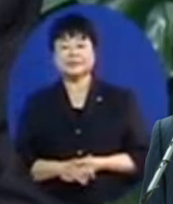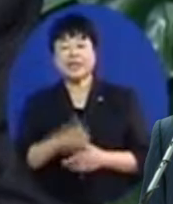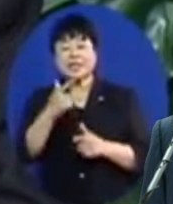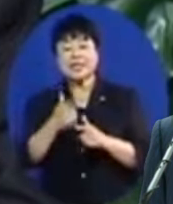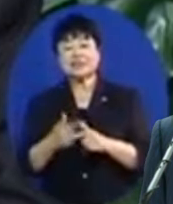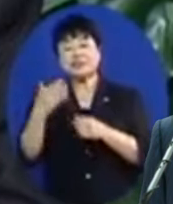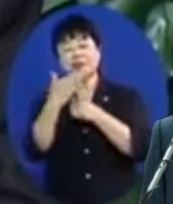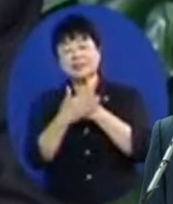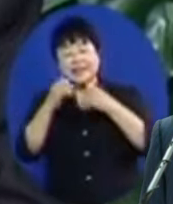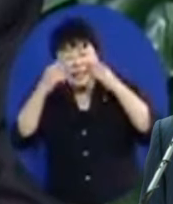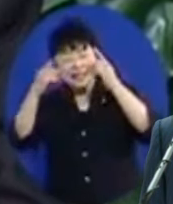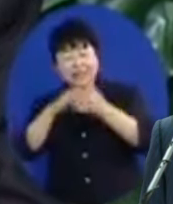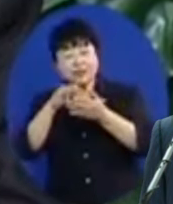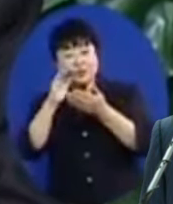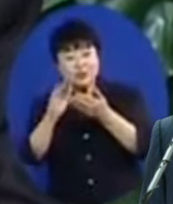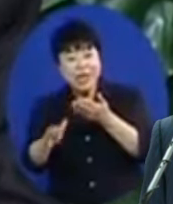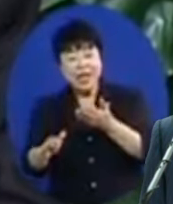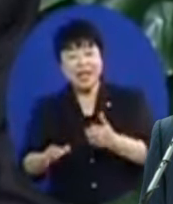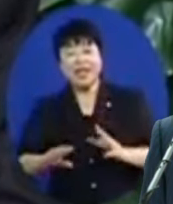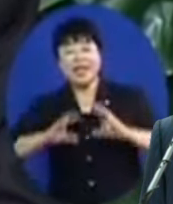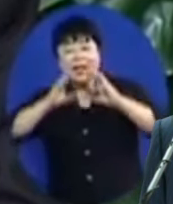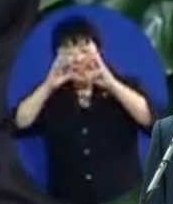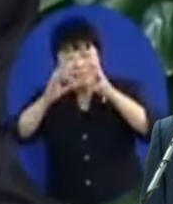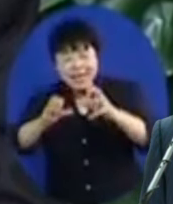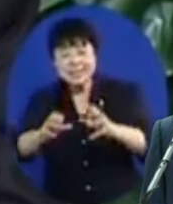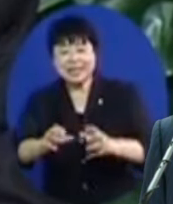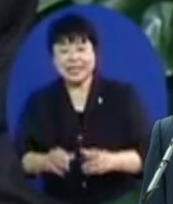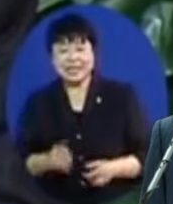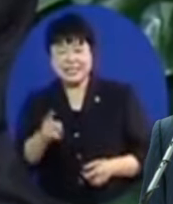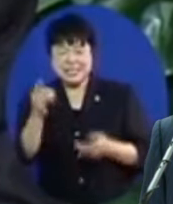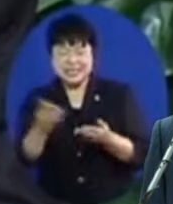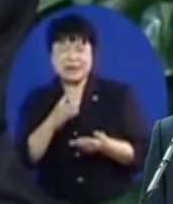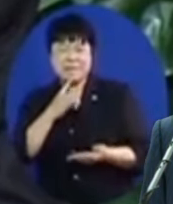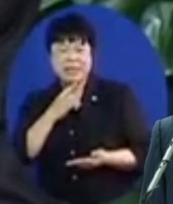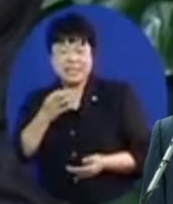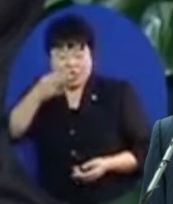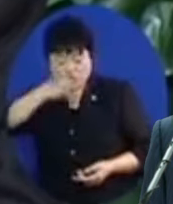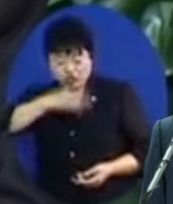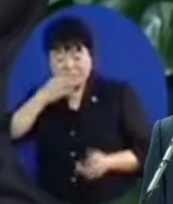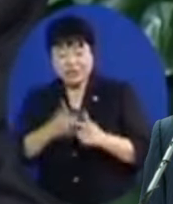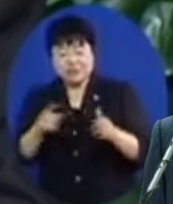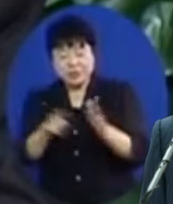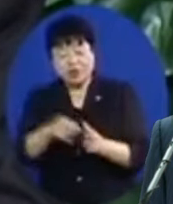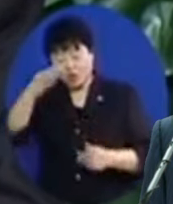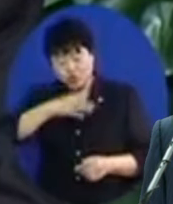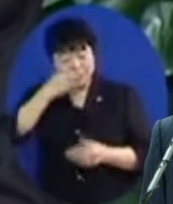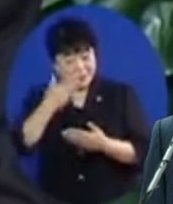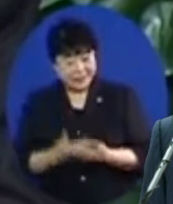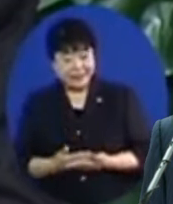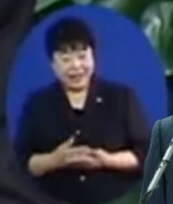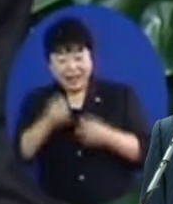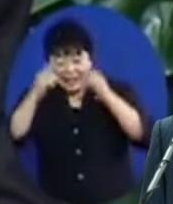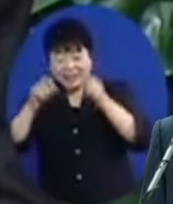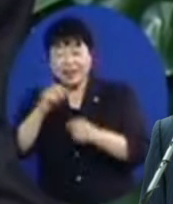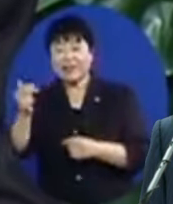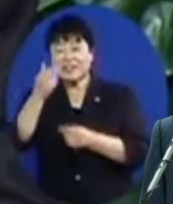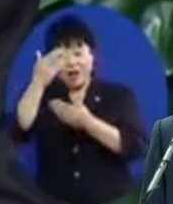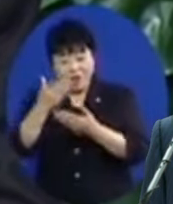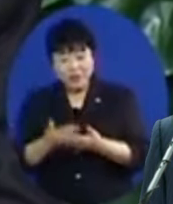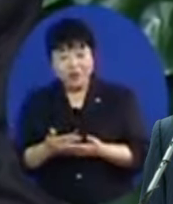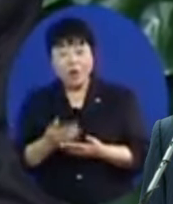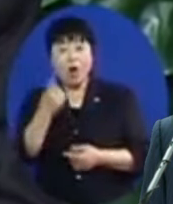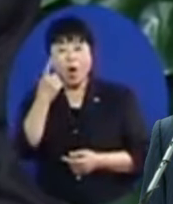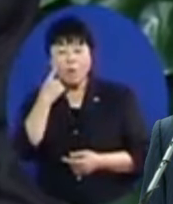예수 그리스도의 은혜를 깨닫고 나니까 세상에 어떤 일도 이것보다 더 수지만한 일이 없다. 은혜로 말미암아 영생을 얻게 되는 것을